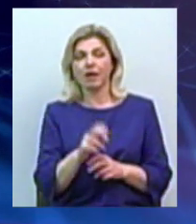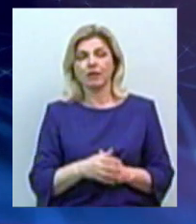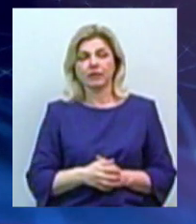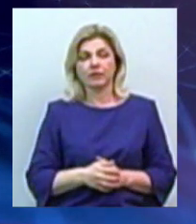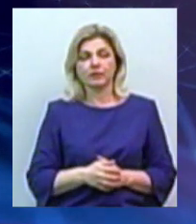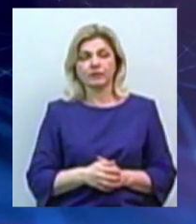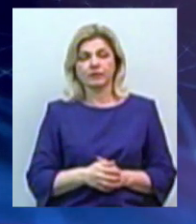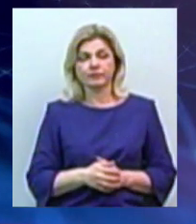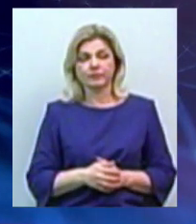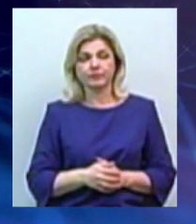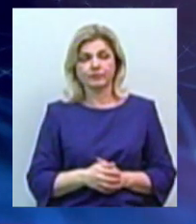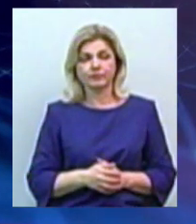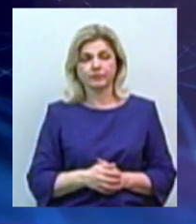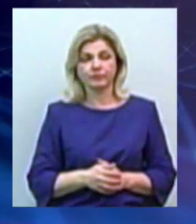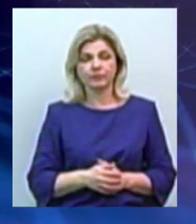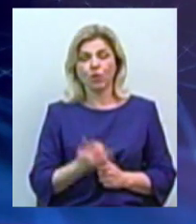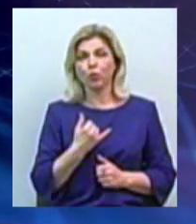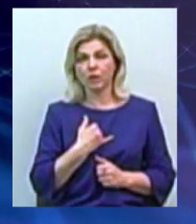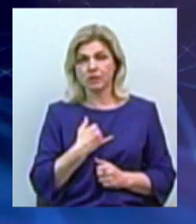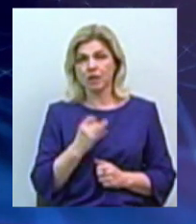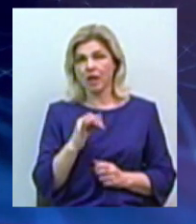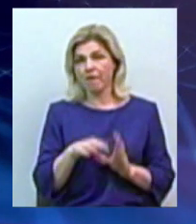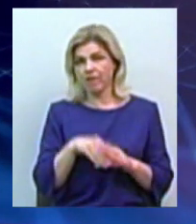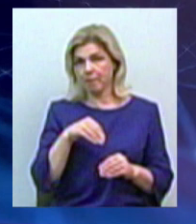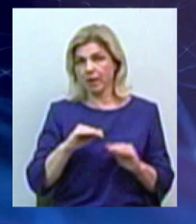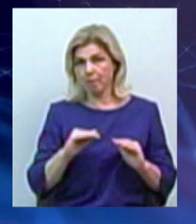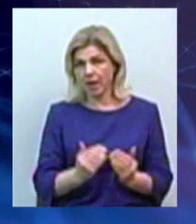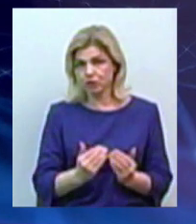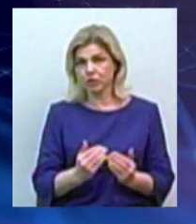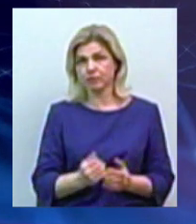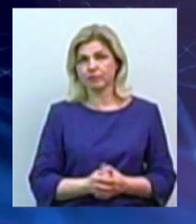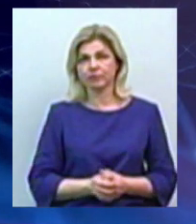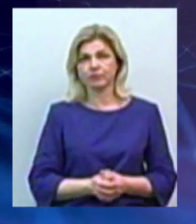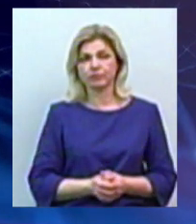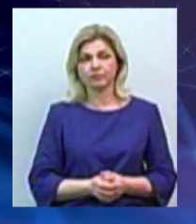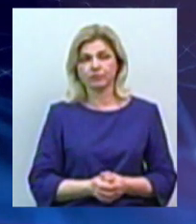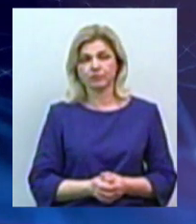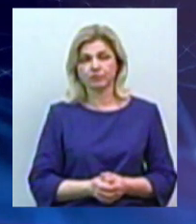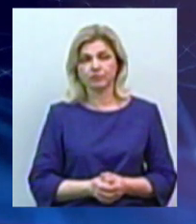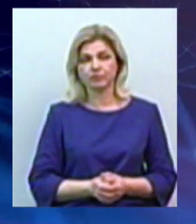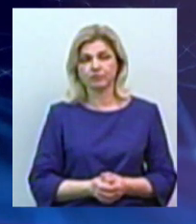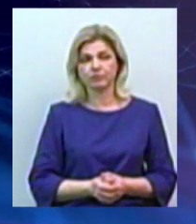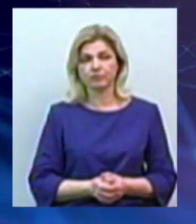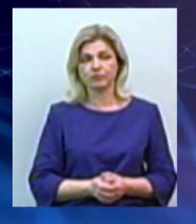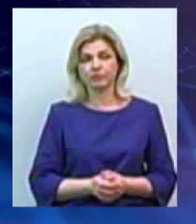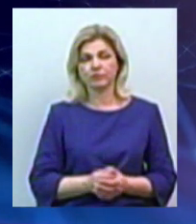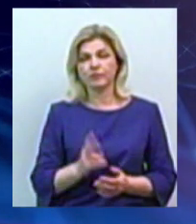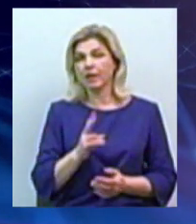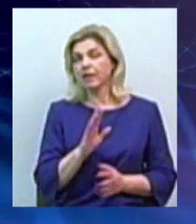2 українські. А у нас і вибір менше, і ну, не виглядають